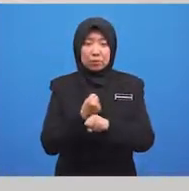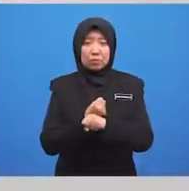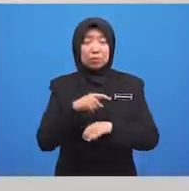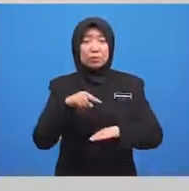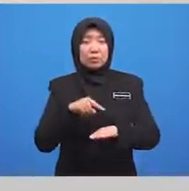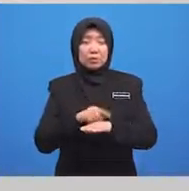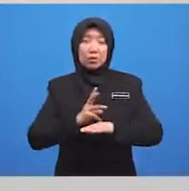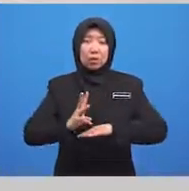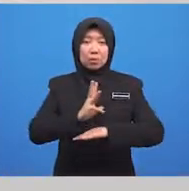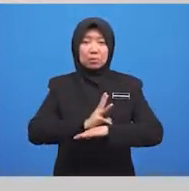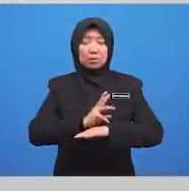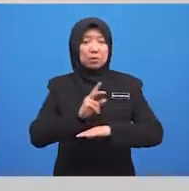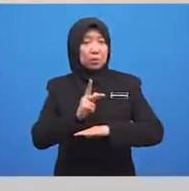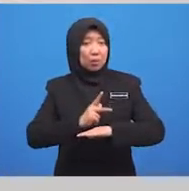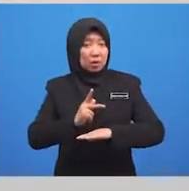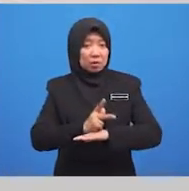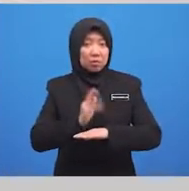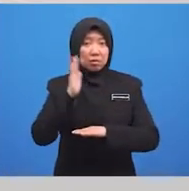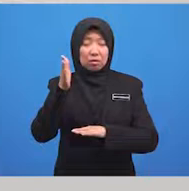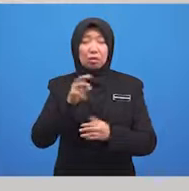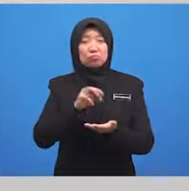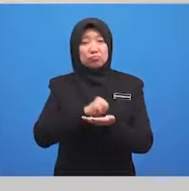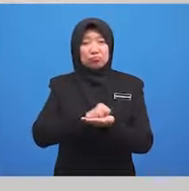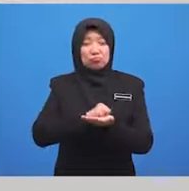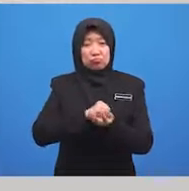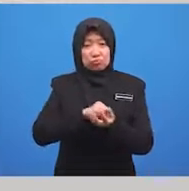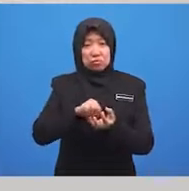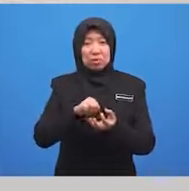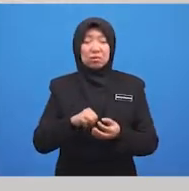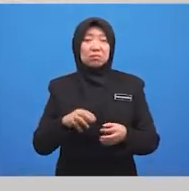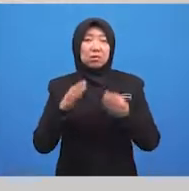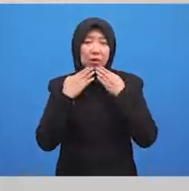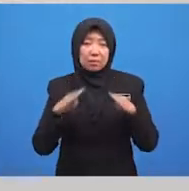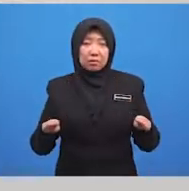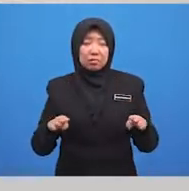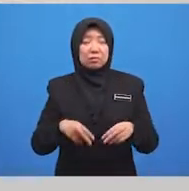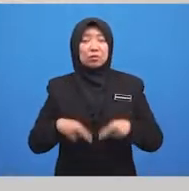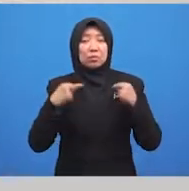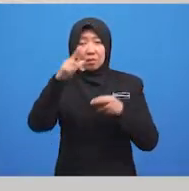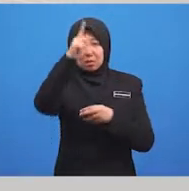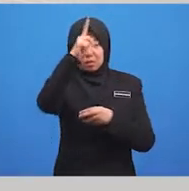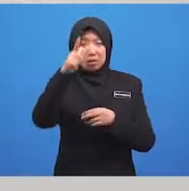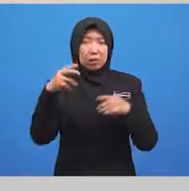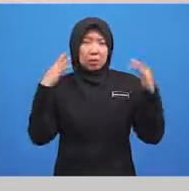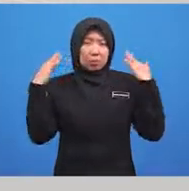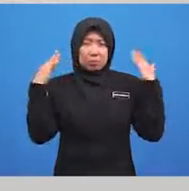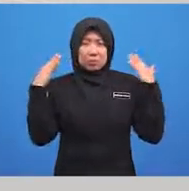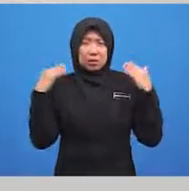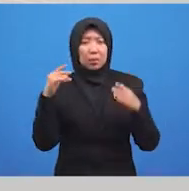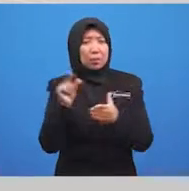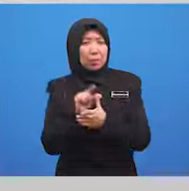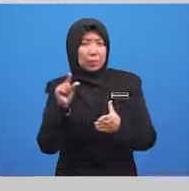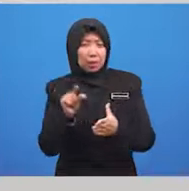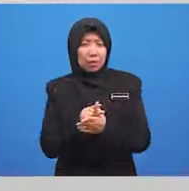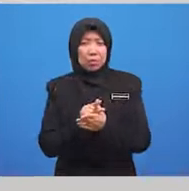kuari telah mengakibatkan kemusnahan habitat hidupan liar. Bunyi bising di kawasan kuari